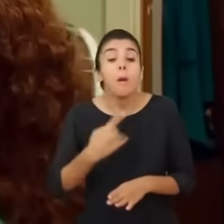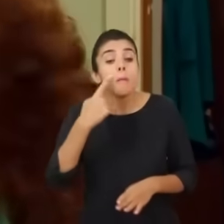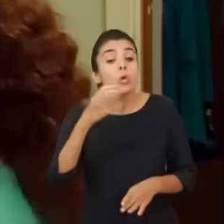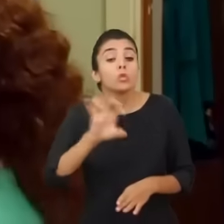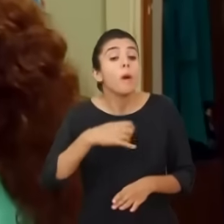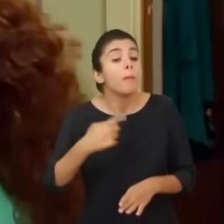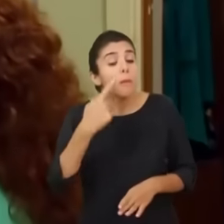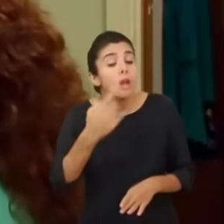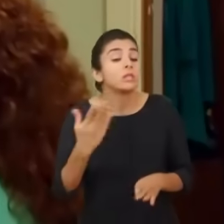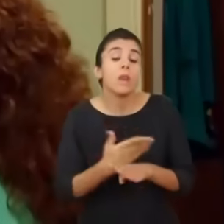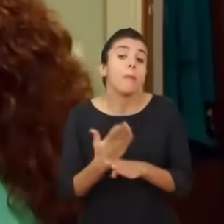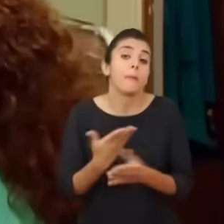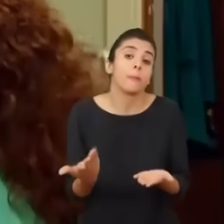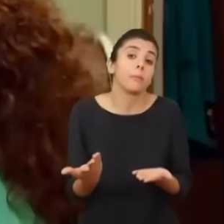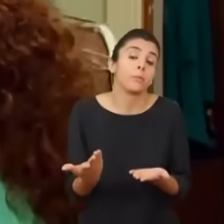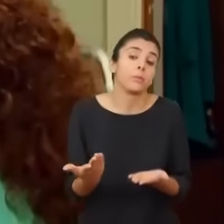Allah.